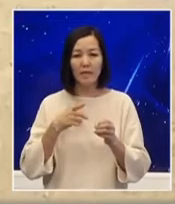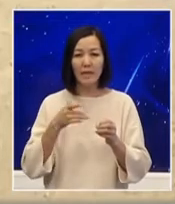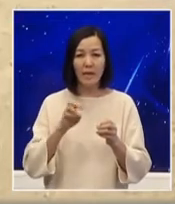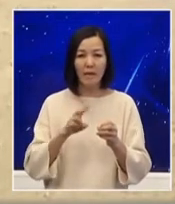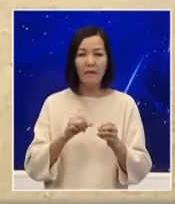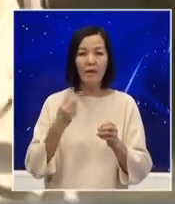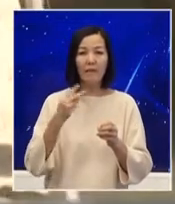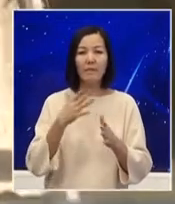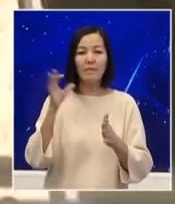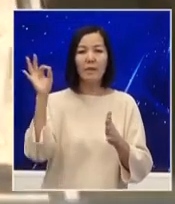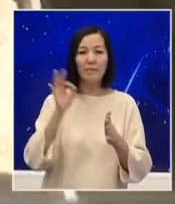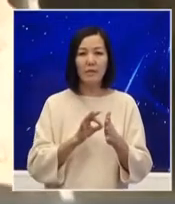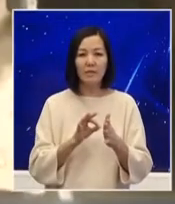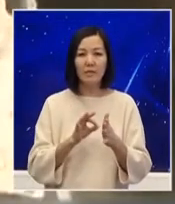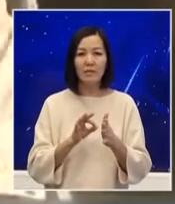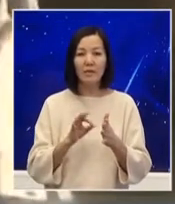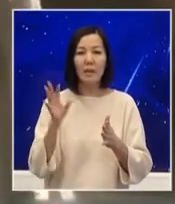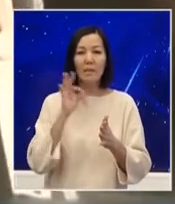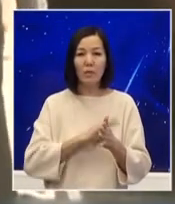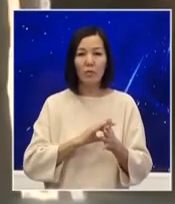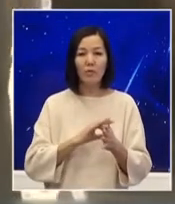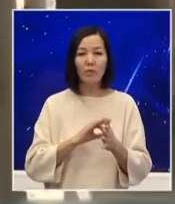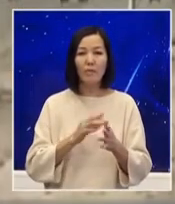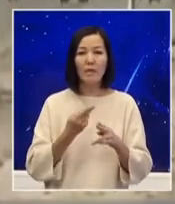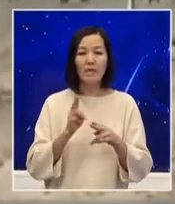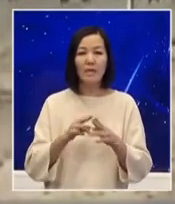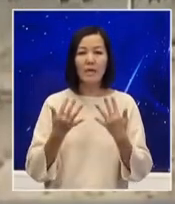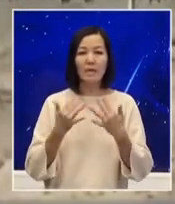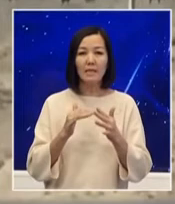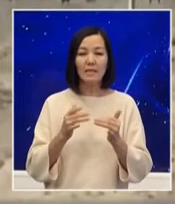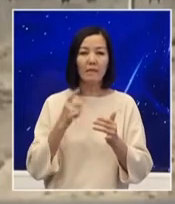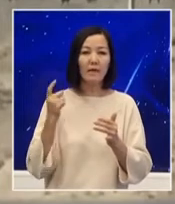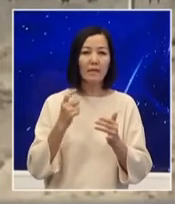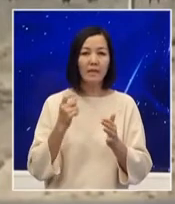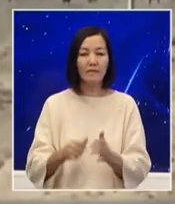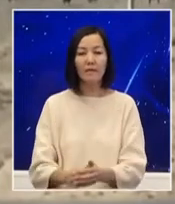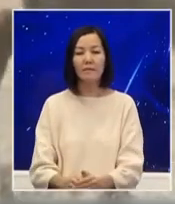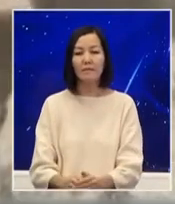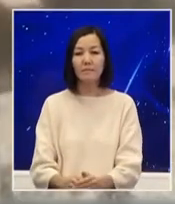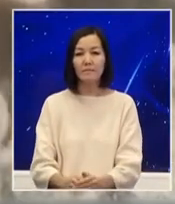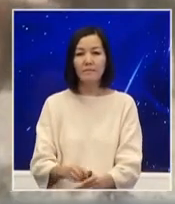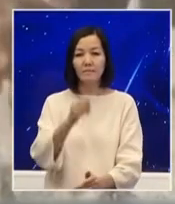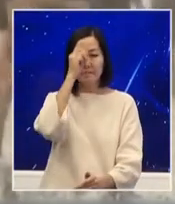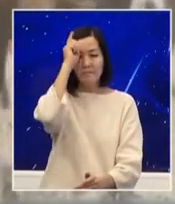гектаров, и лишь 25% из них считаются пригодными для сельского хозяйства.